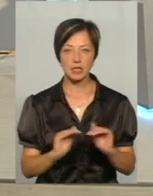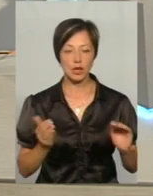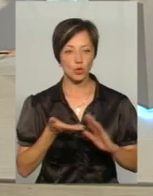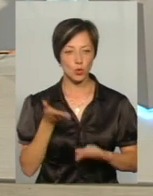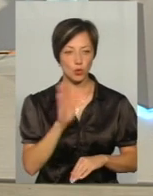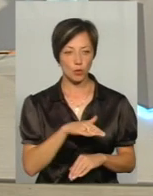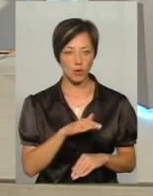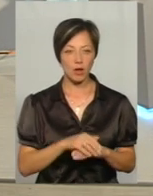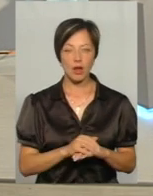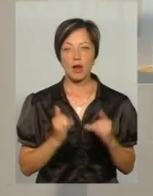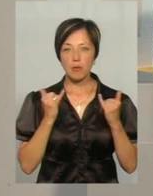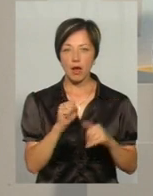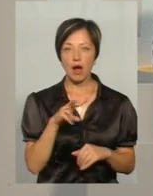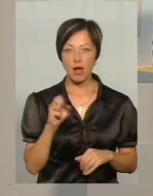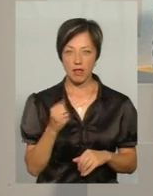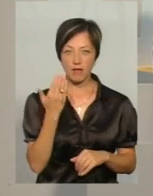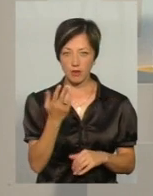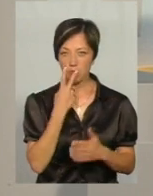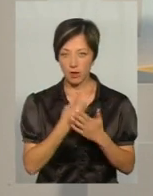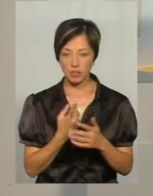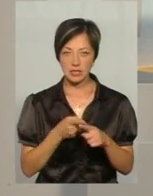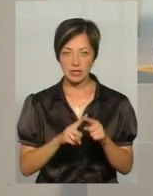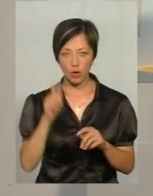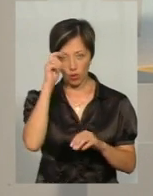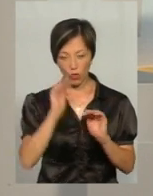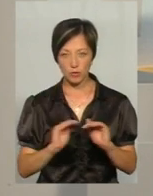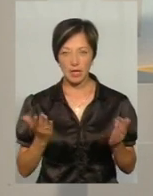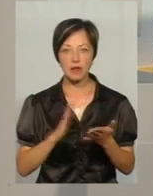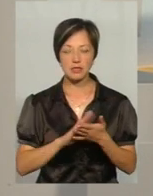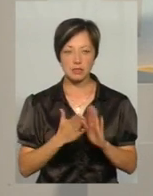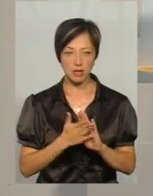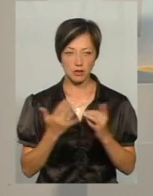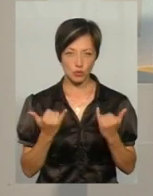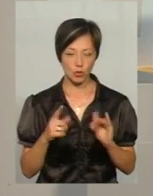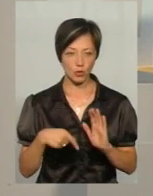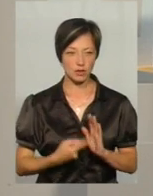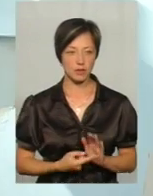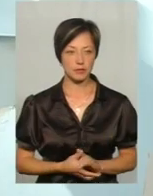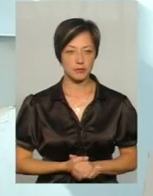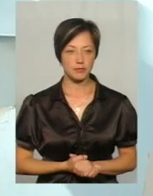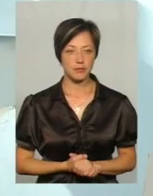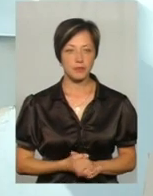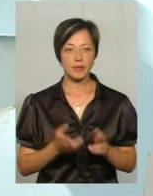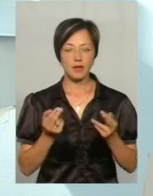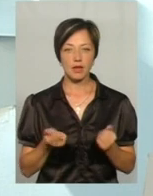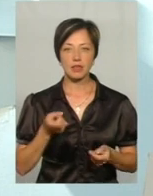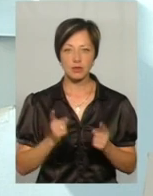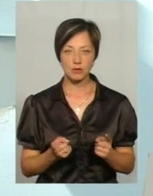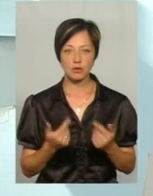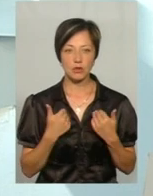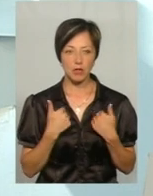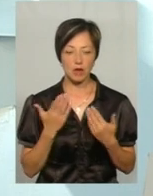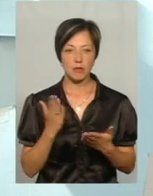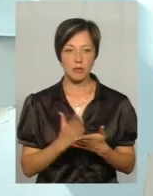додому. Пані Алло, ви бачились з хлопчиками, який от на сьогодні їх стан? Так, дійсно, я